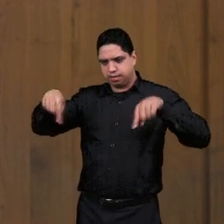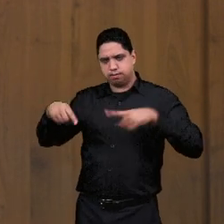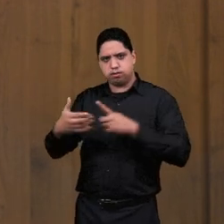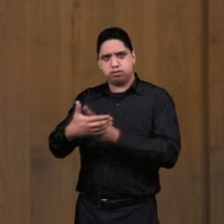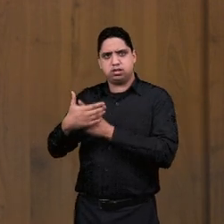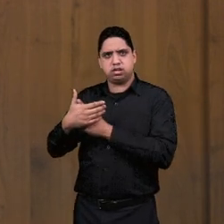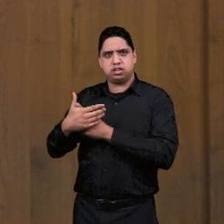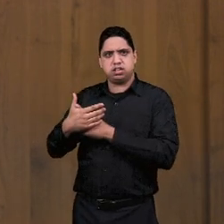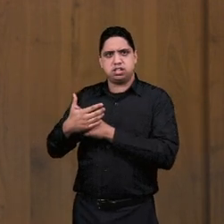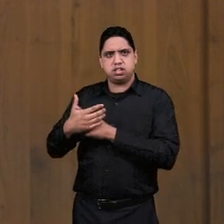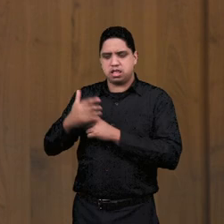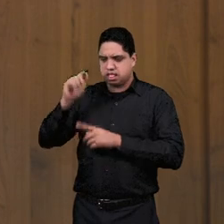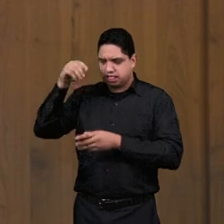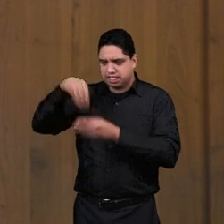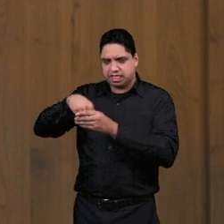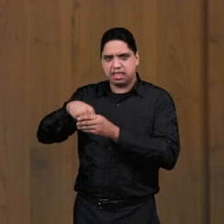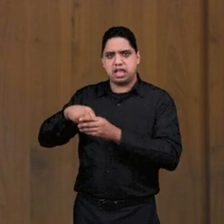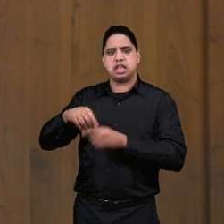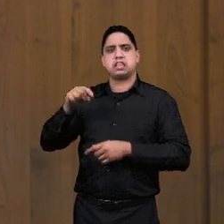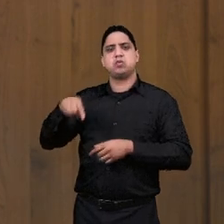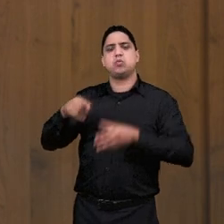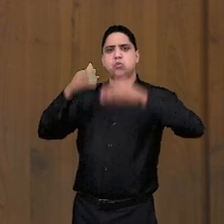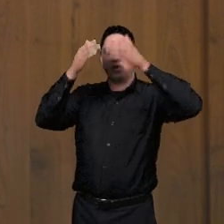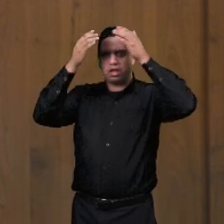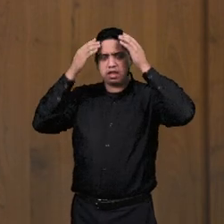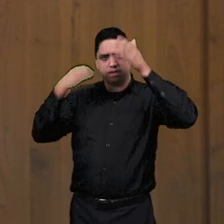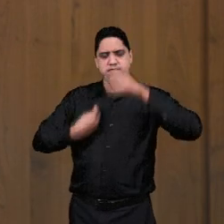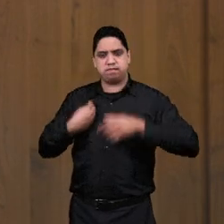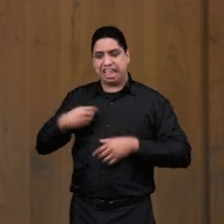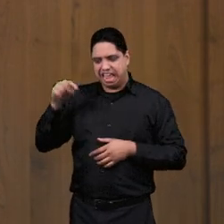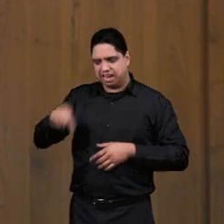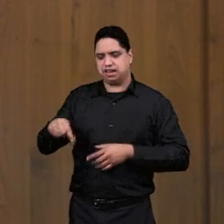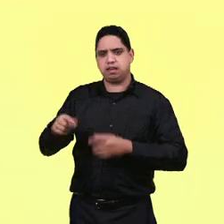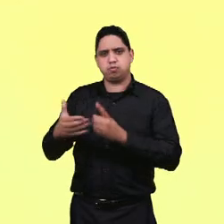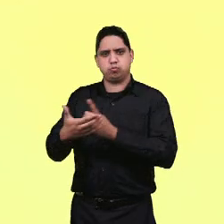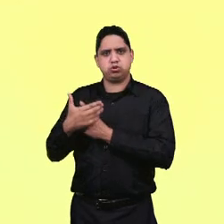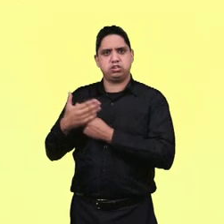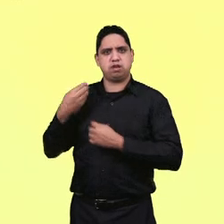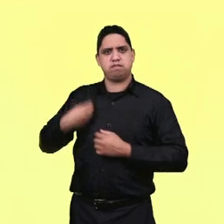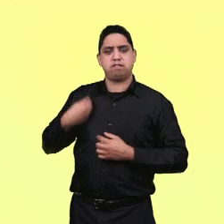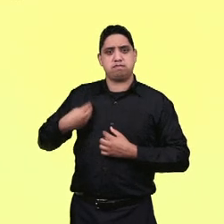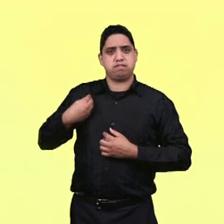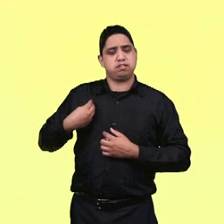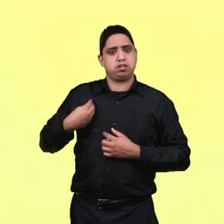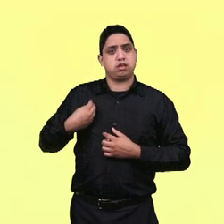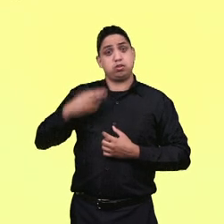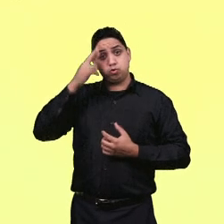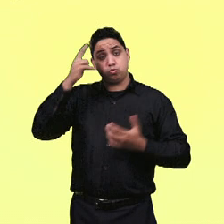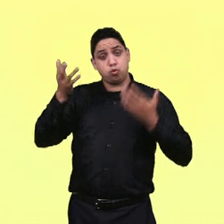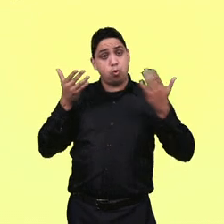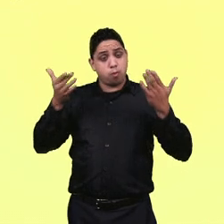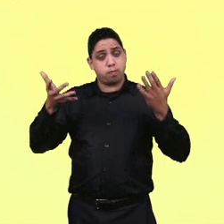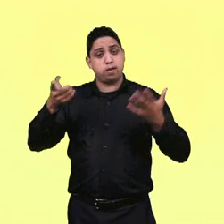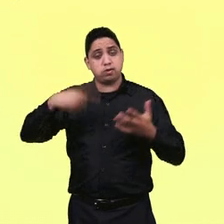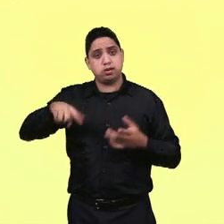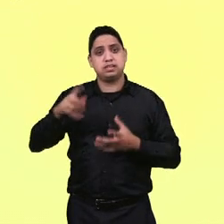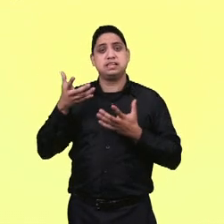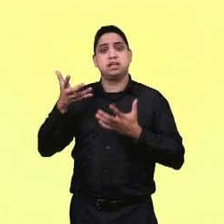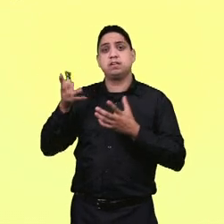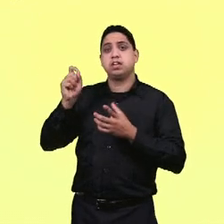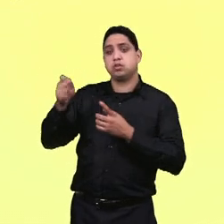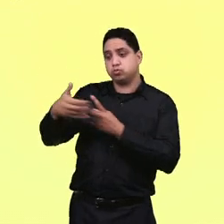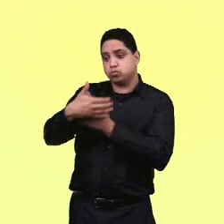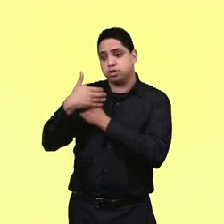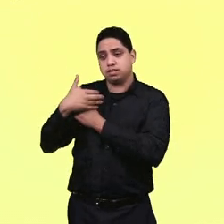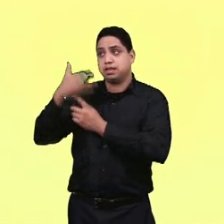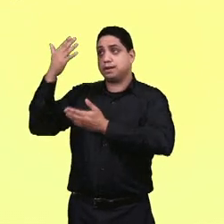maison du roi. Ici, à l'intérieur, il serait protégé. C'est comme ça que le Seigneur veut faire avec nous. Nous garder Jérusalem, où le Seigneur nous